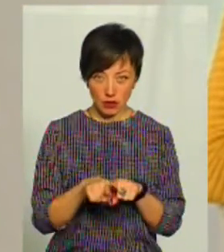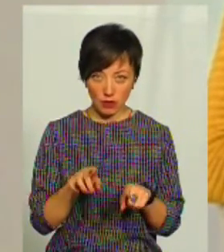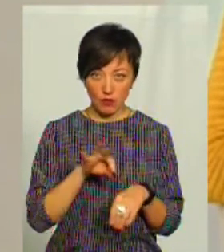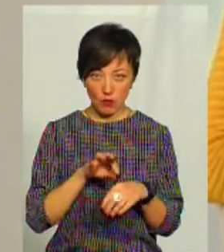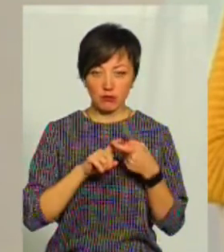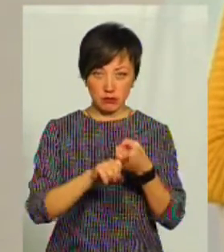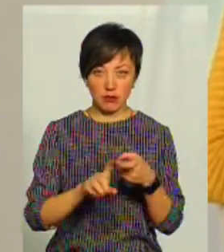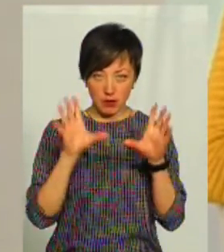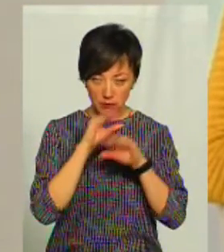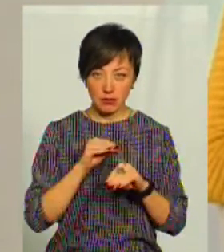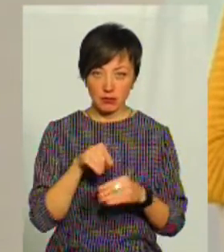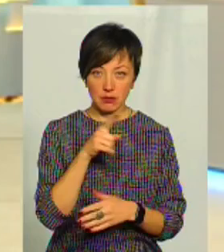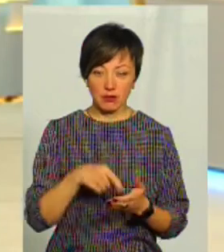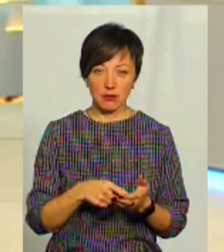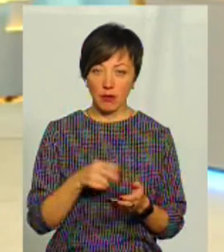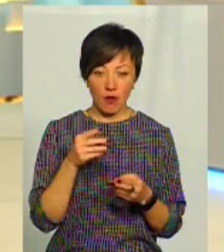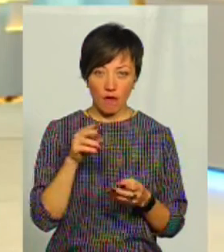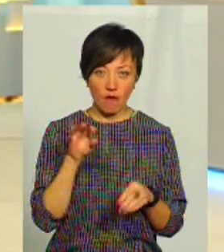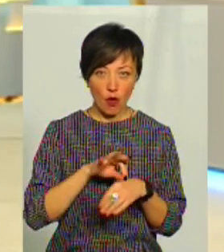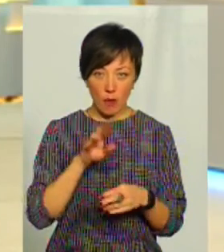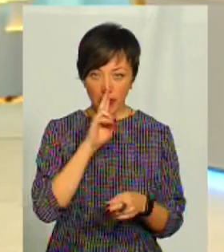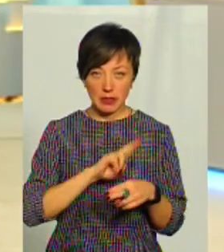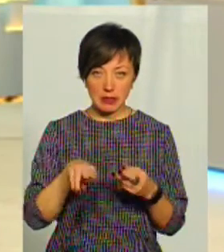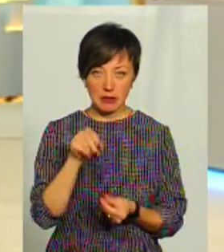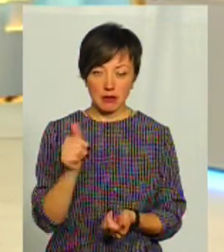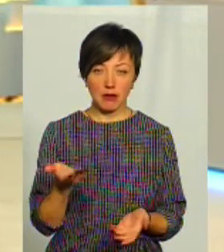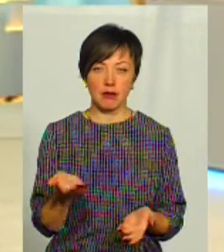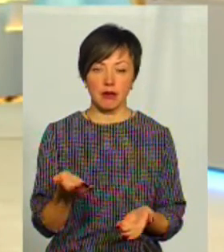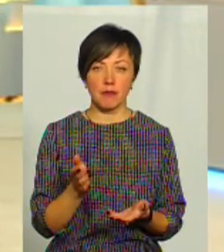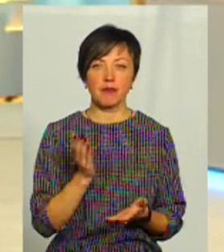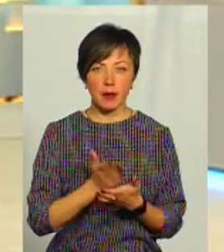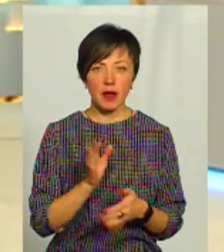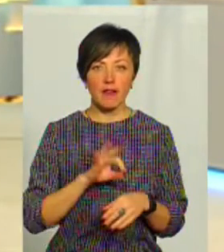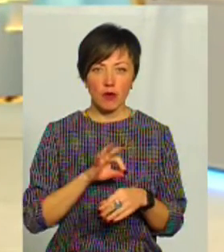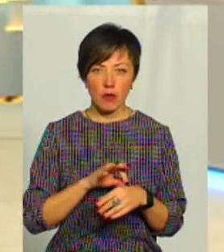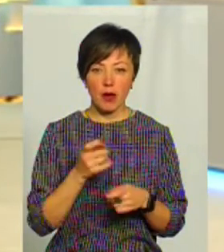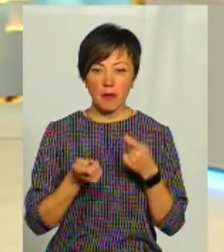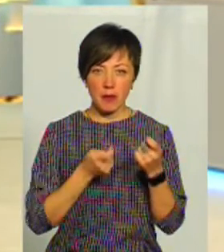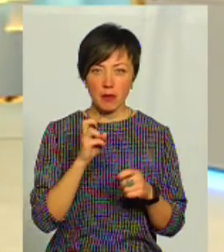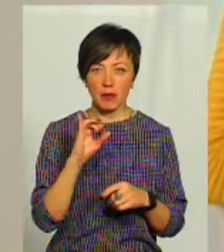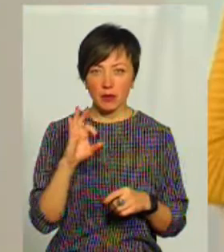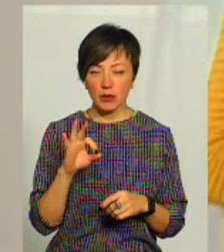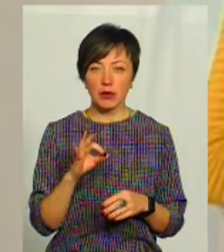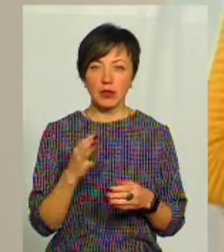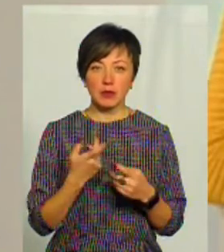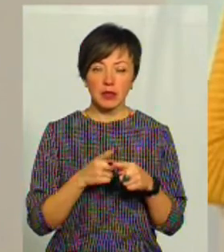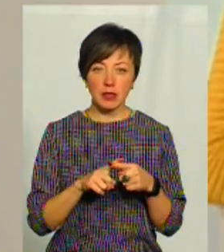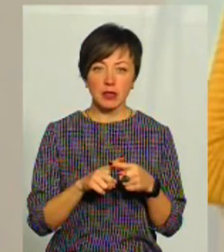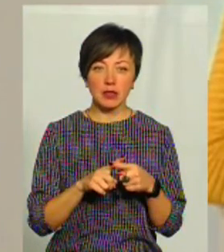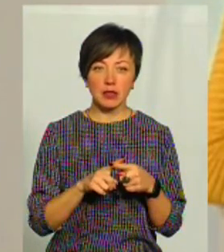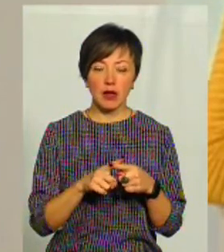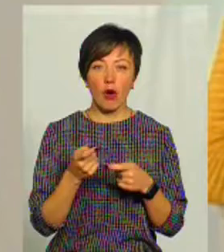то таким чином хвороба нікуди не зникає? Чи ви маєте на увазі хвороба мікробіологічна, яка з